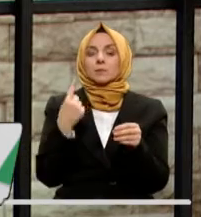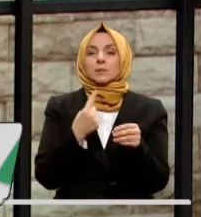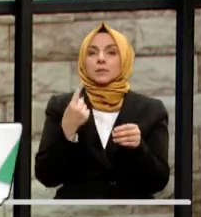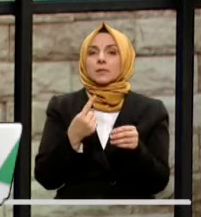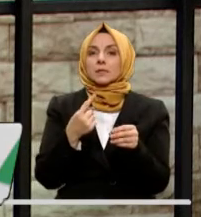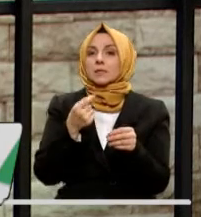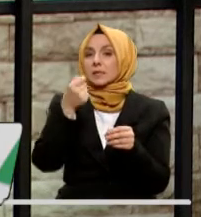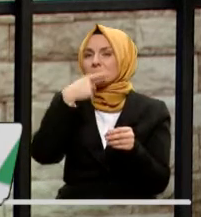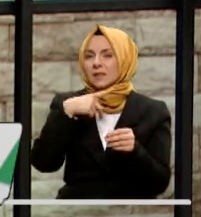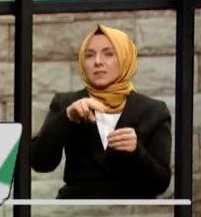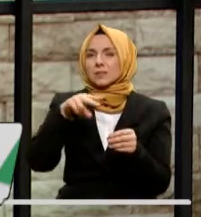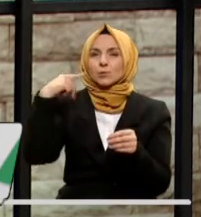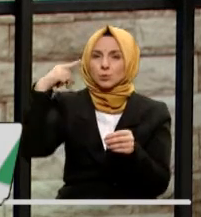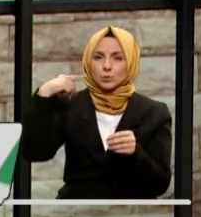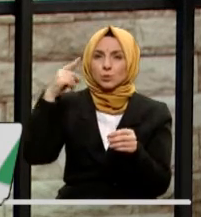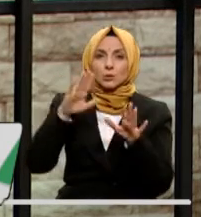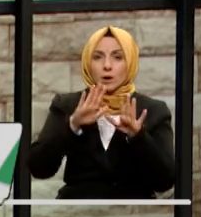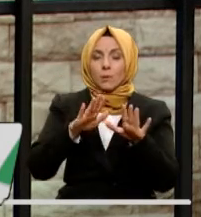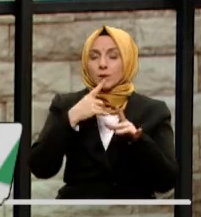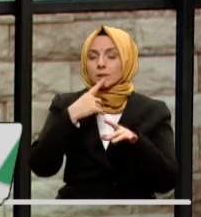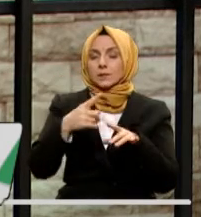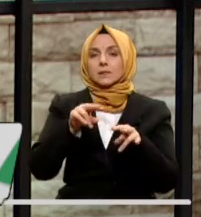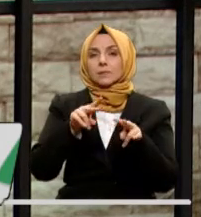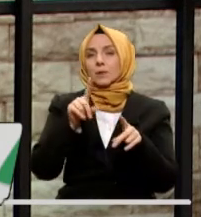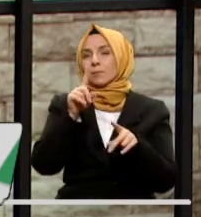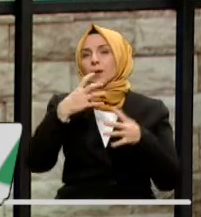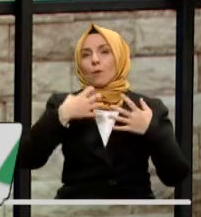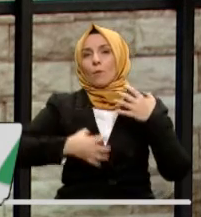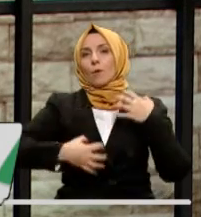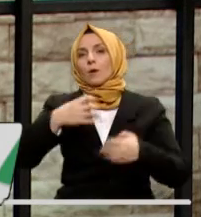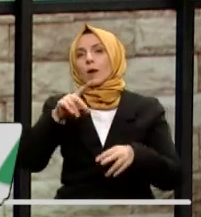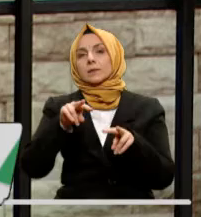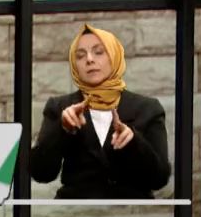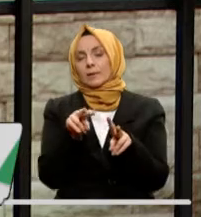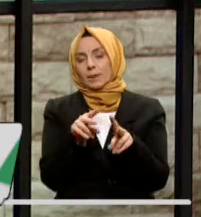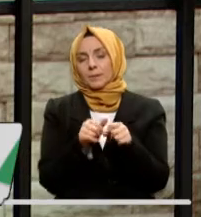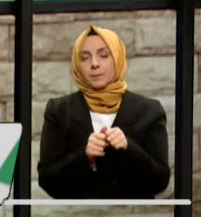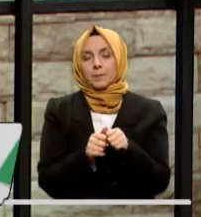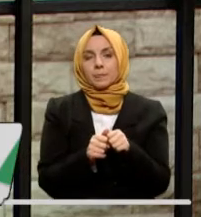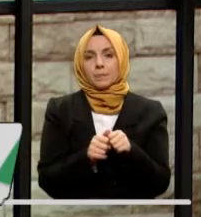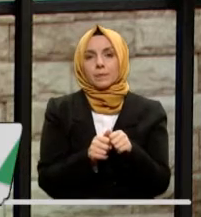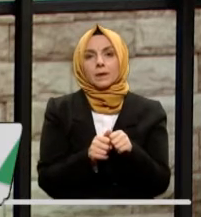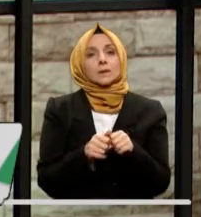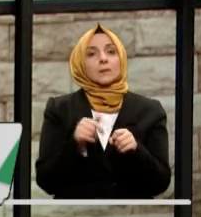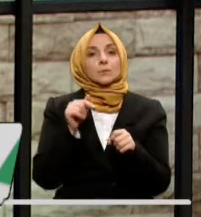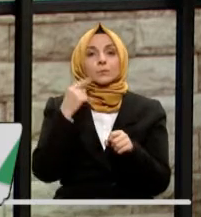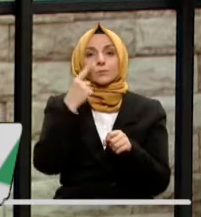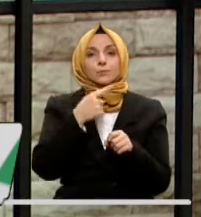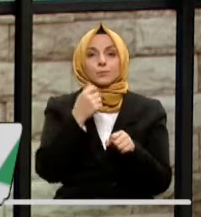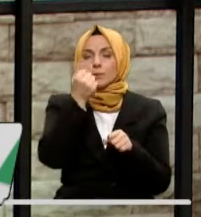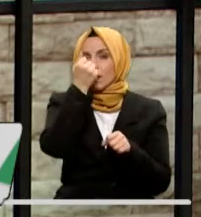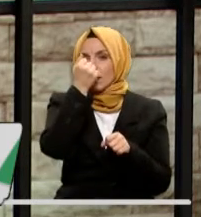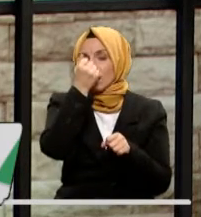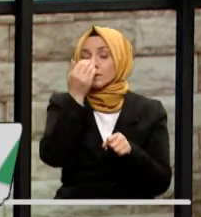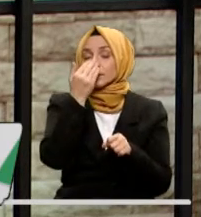nitelendiriliyor Ama bu dediğim gibi biyolojik bir evet bir materyal ve dolayısıyla Kan